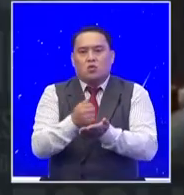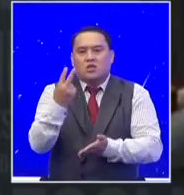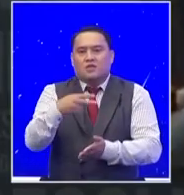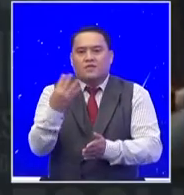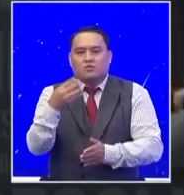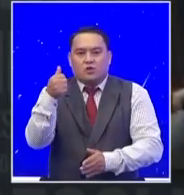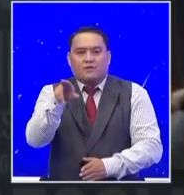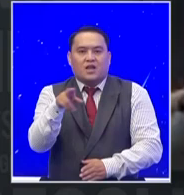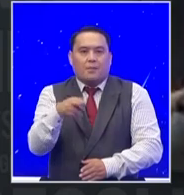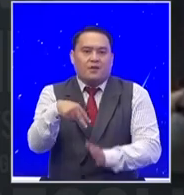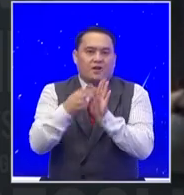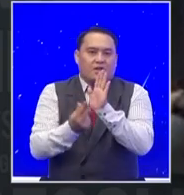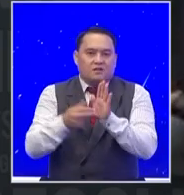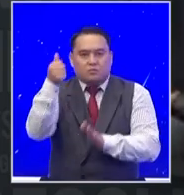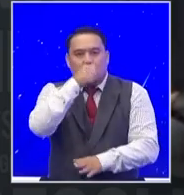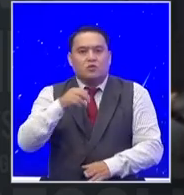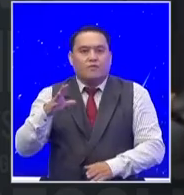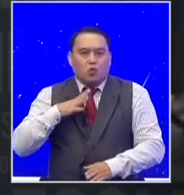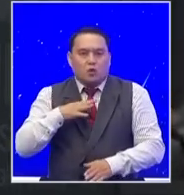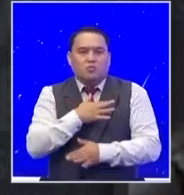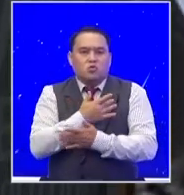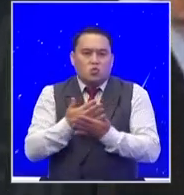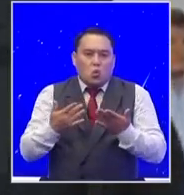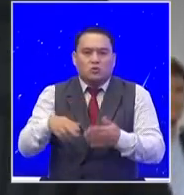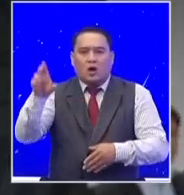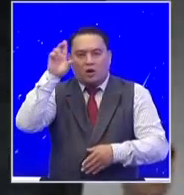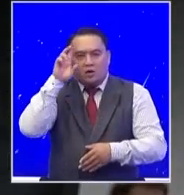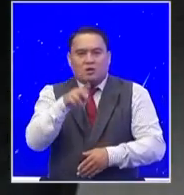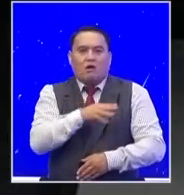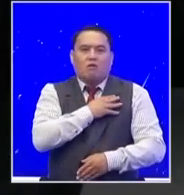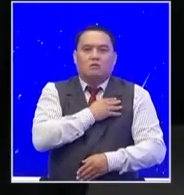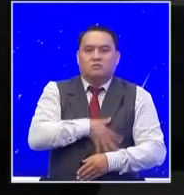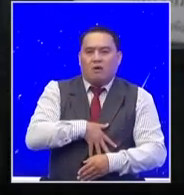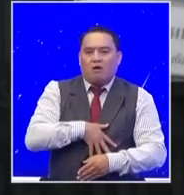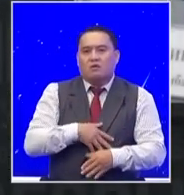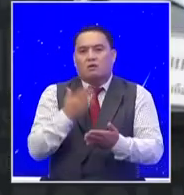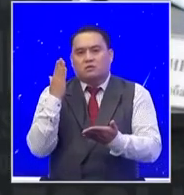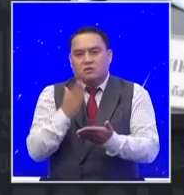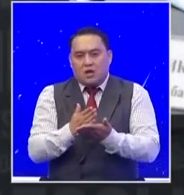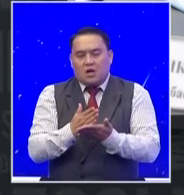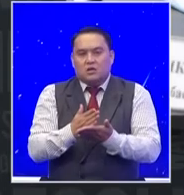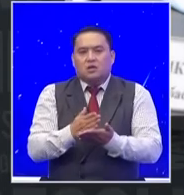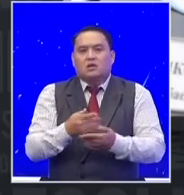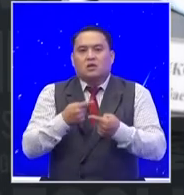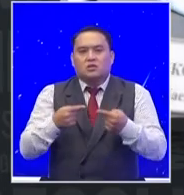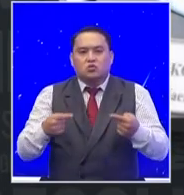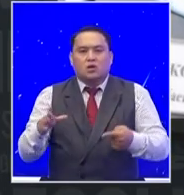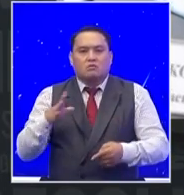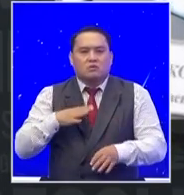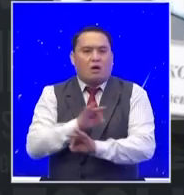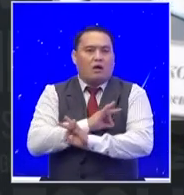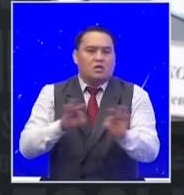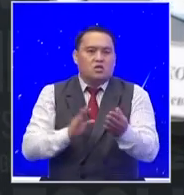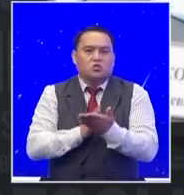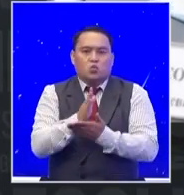должность 24 декабря 2018 года. Имеет множественные государственные награды. Өртке қарсы қызмет